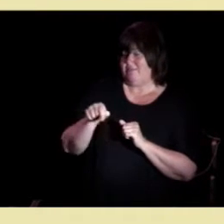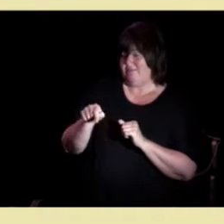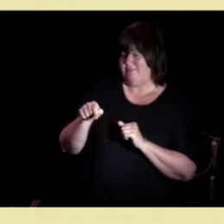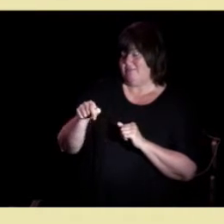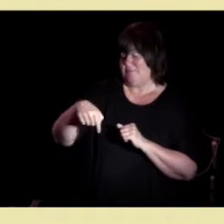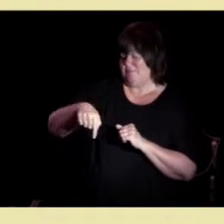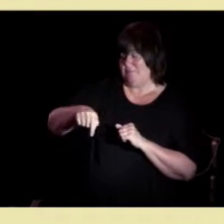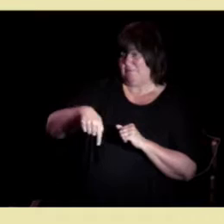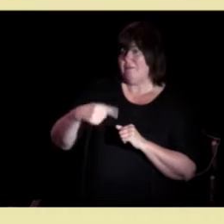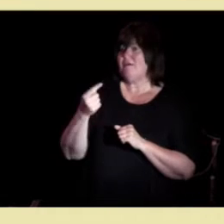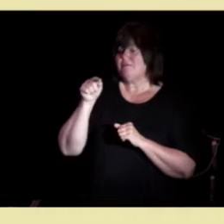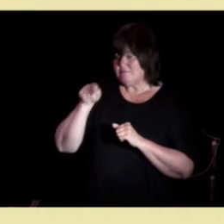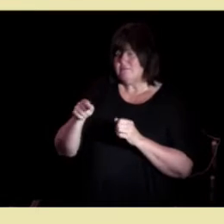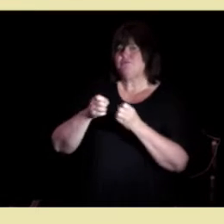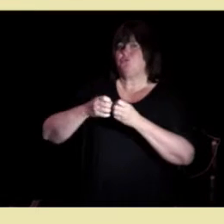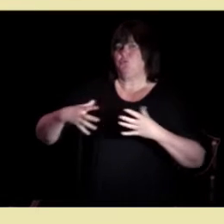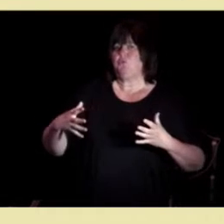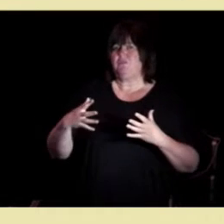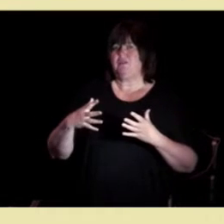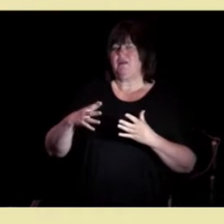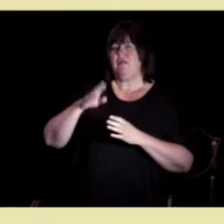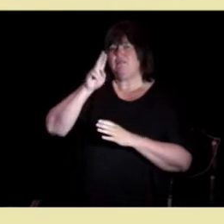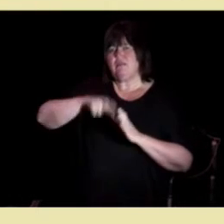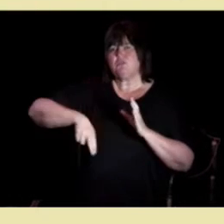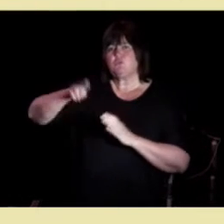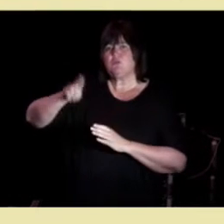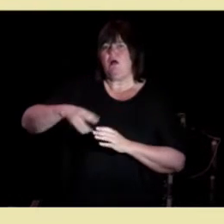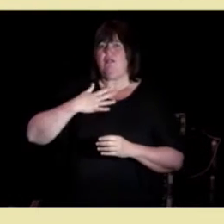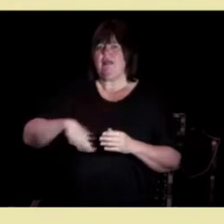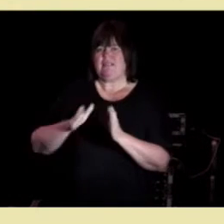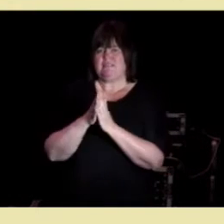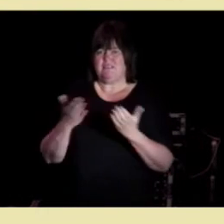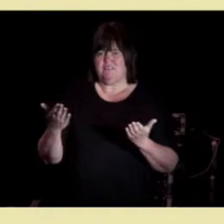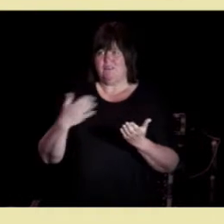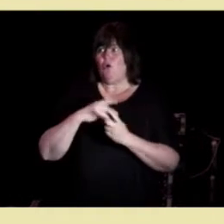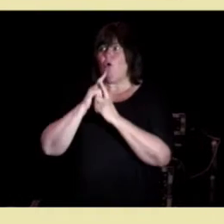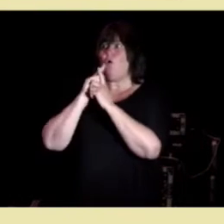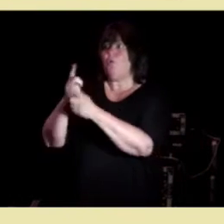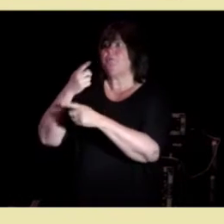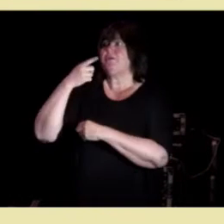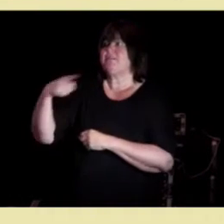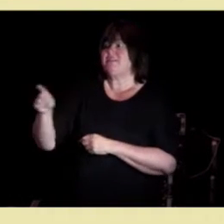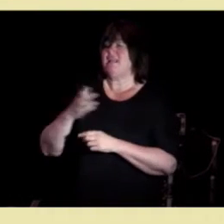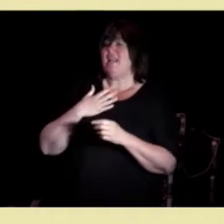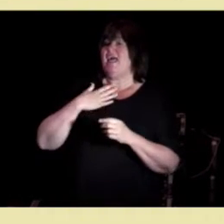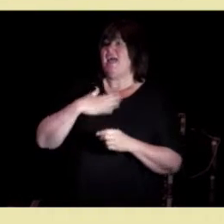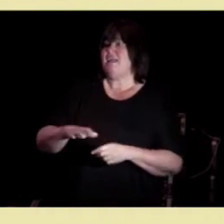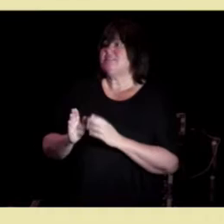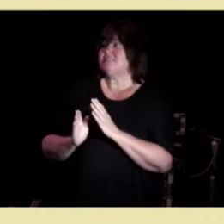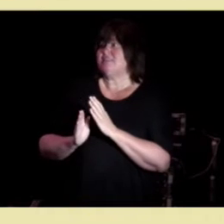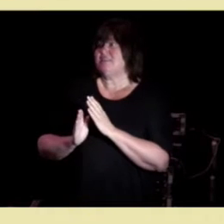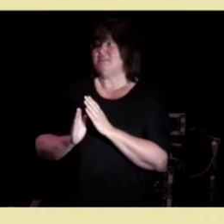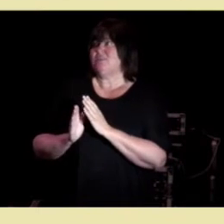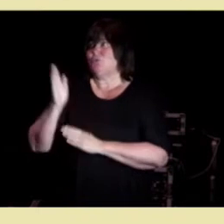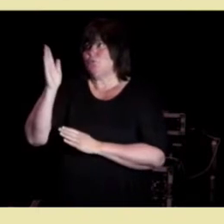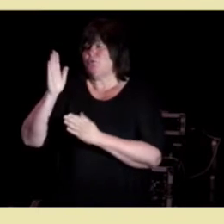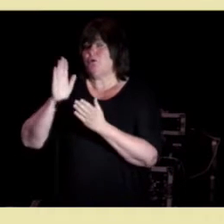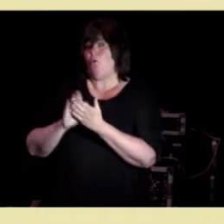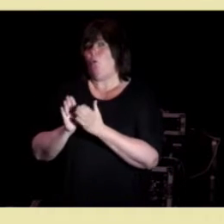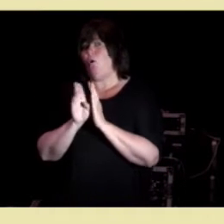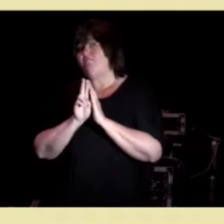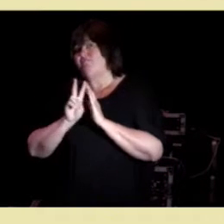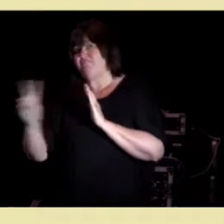nasjonalt helseatlas. Oppdraget gikk til Helse Nord ROF og Helse Vest ROF i samarbeid